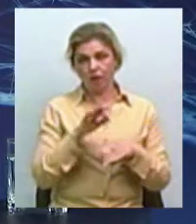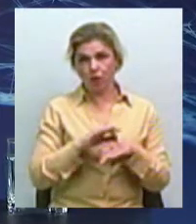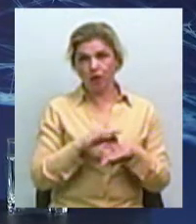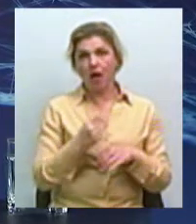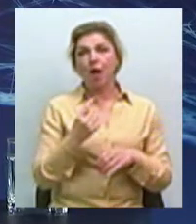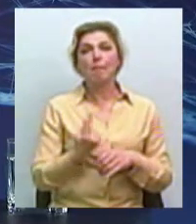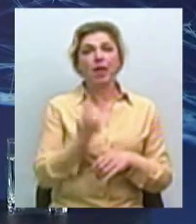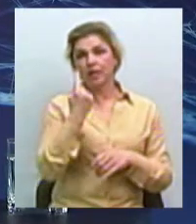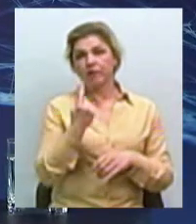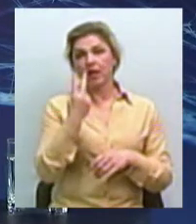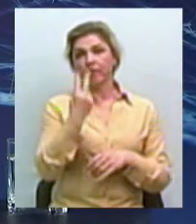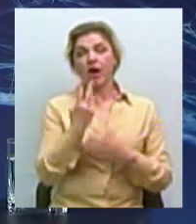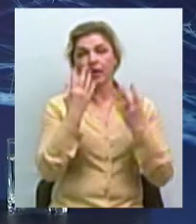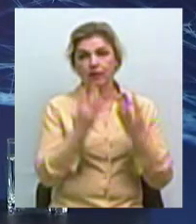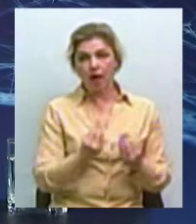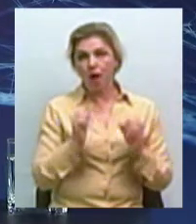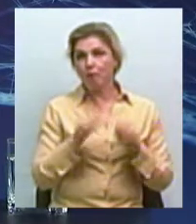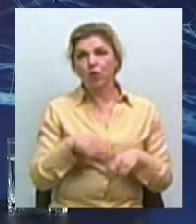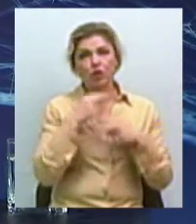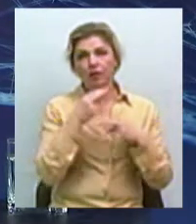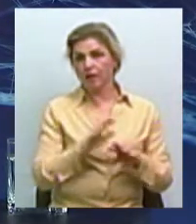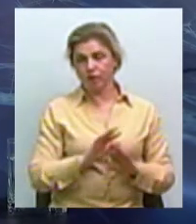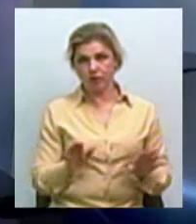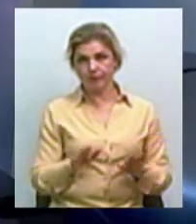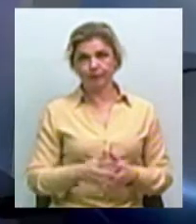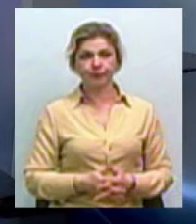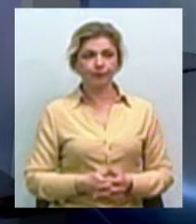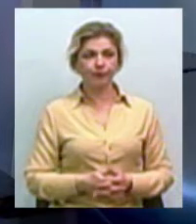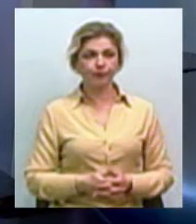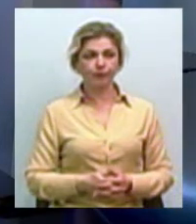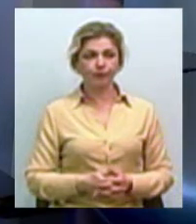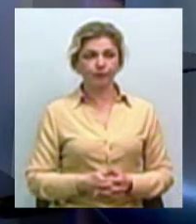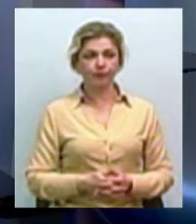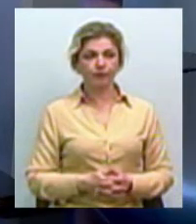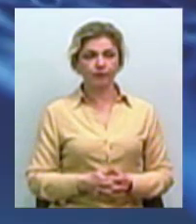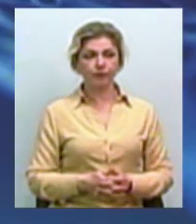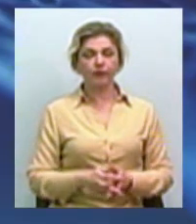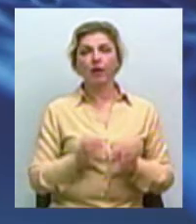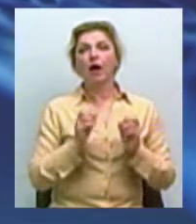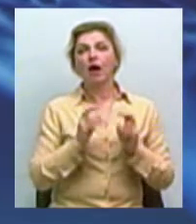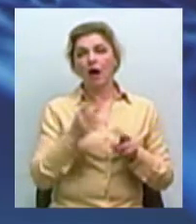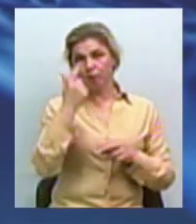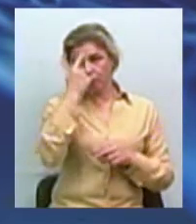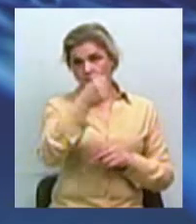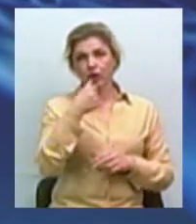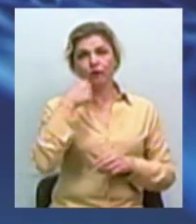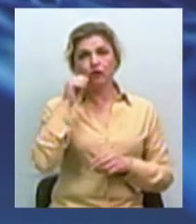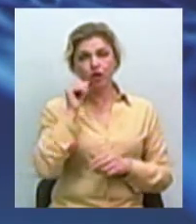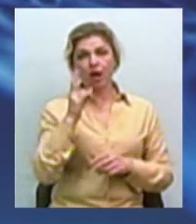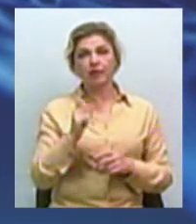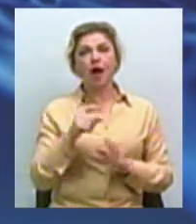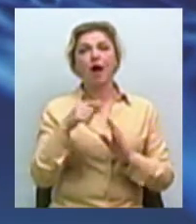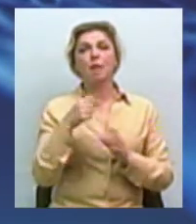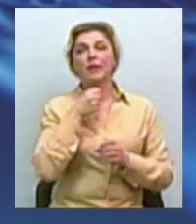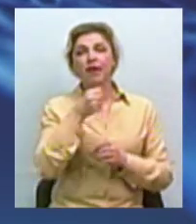2 доби може на це навіть і не звернути увагу. Ольга, щодо носіїв. До речі, як повідомив на вчорашньому брифінгу директор